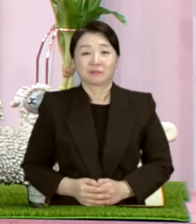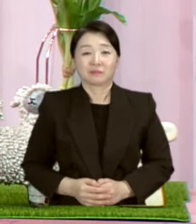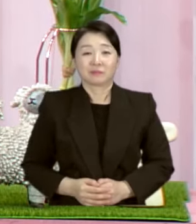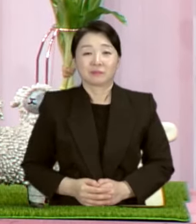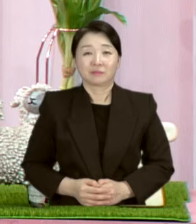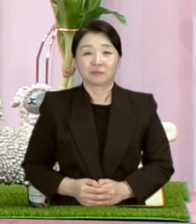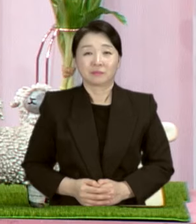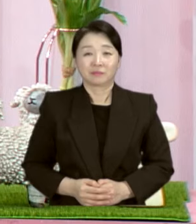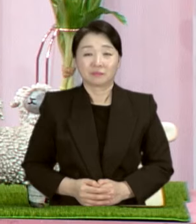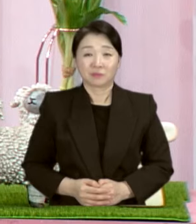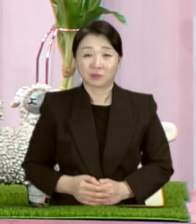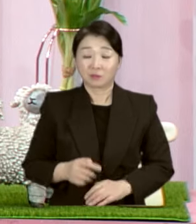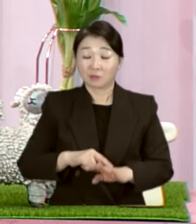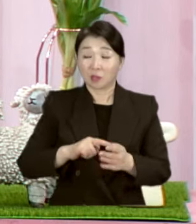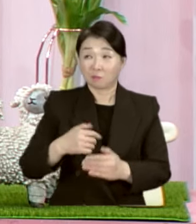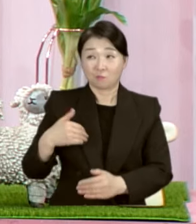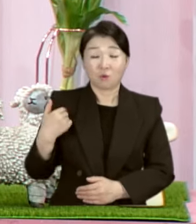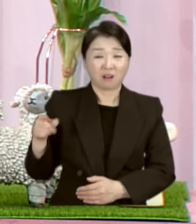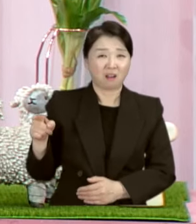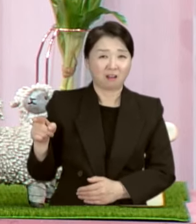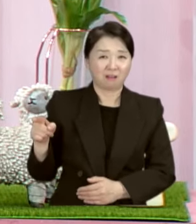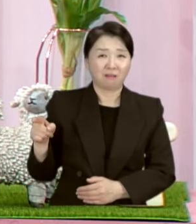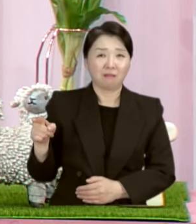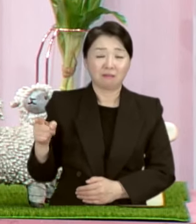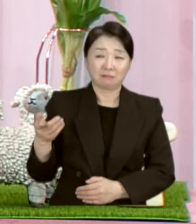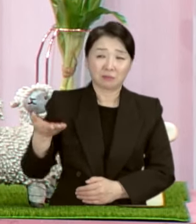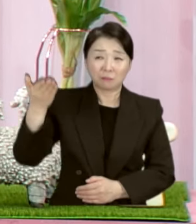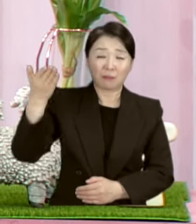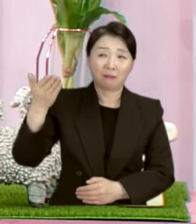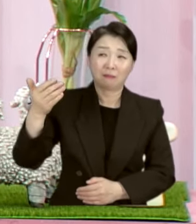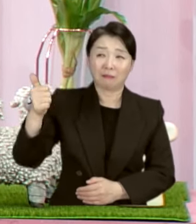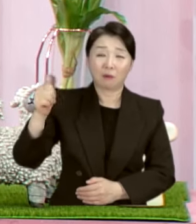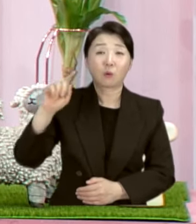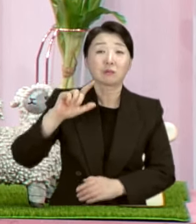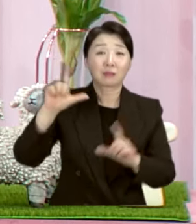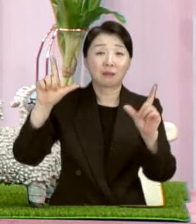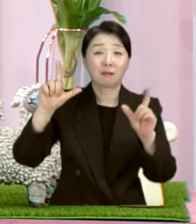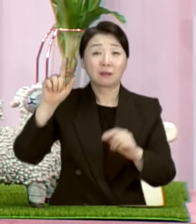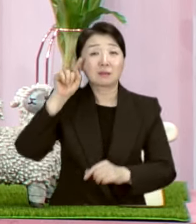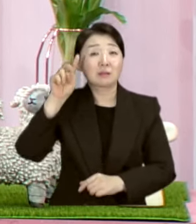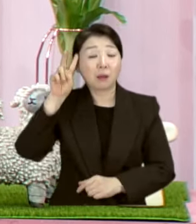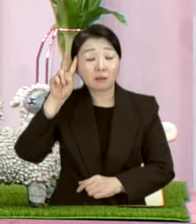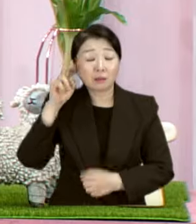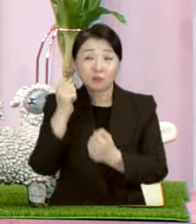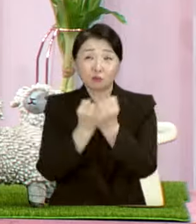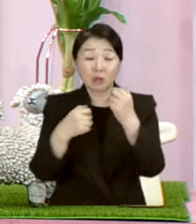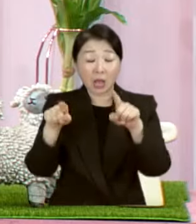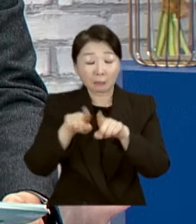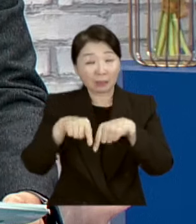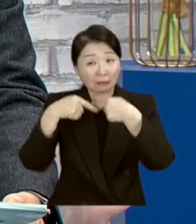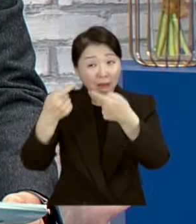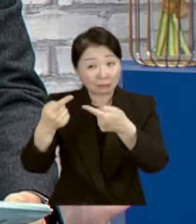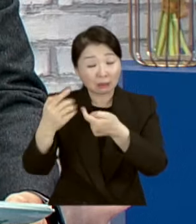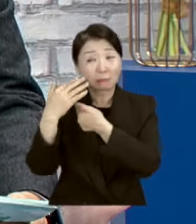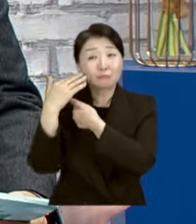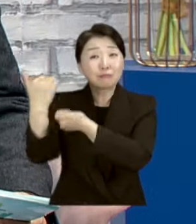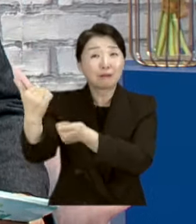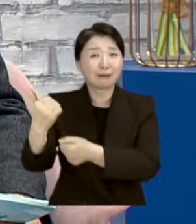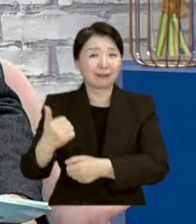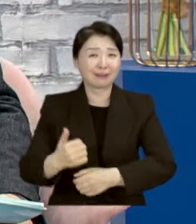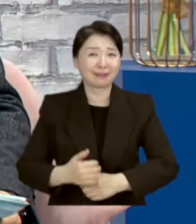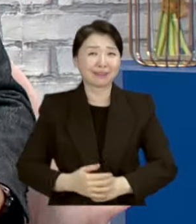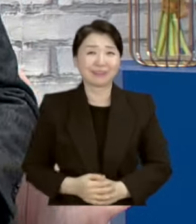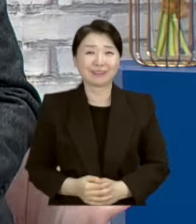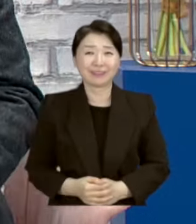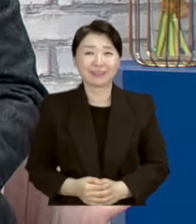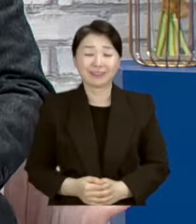예. 그런 제 마음도 모르고 선배가 예. 어느 날 1박 2일 수련회를 가자는 거예요.